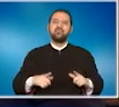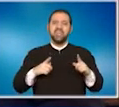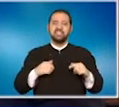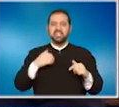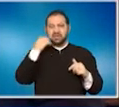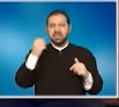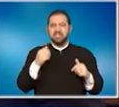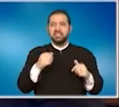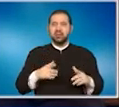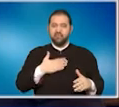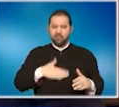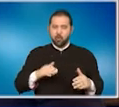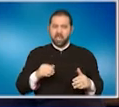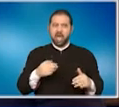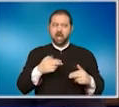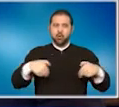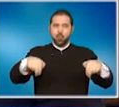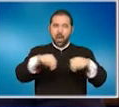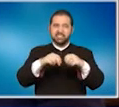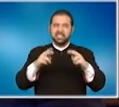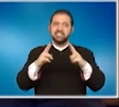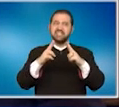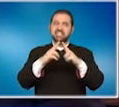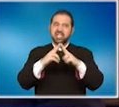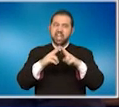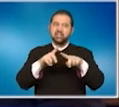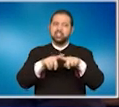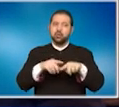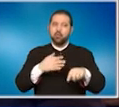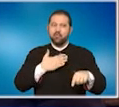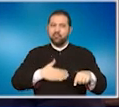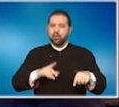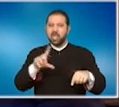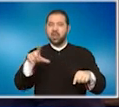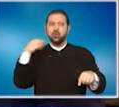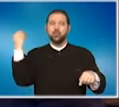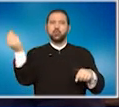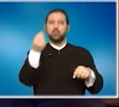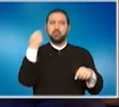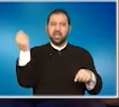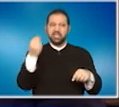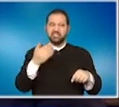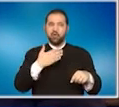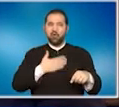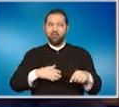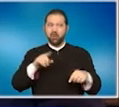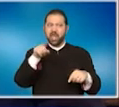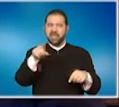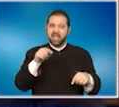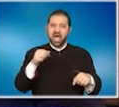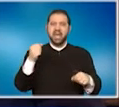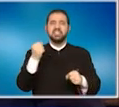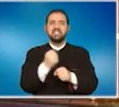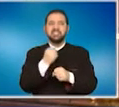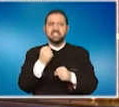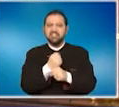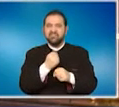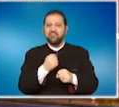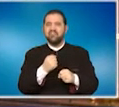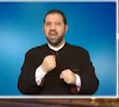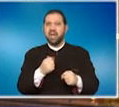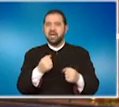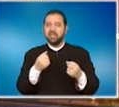avea Ava Ghelasie acolo, ce ai tu de făcut, monahule? Rugăciunea de dimineață, rugăciunea seara, ce ai de făcut tu, monahule?